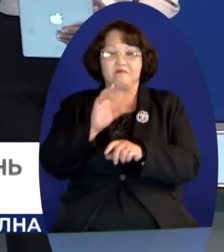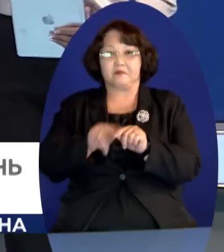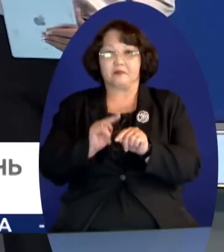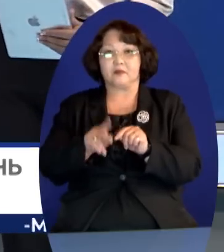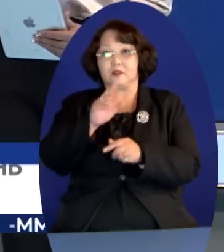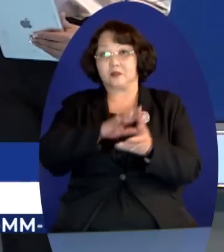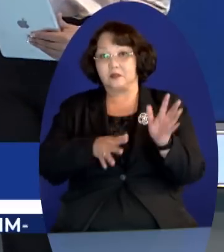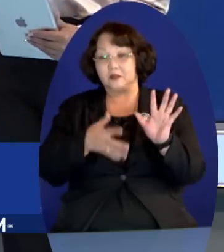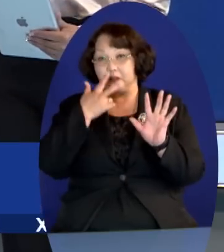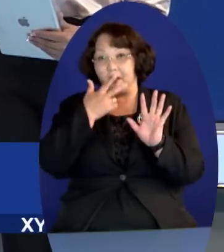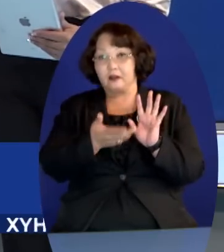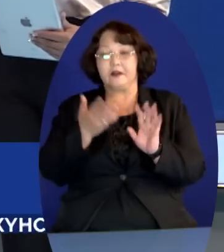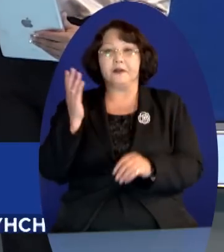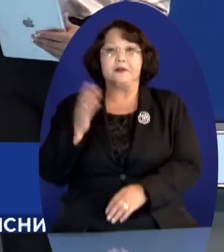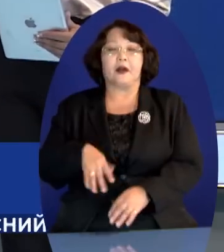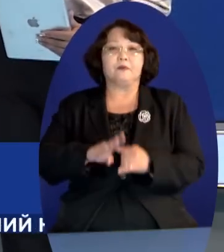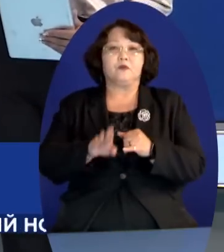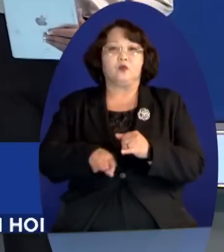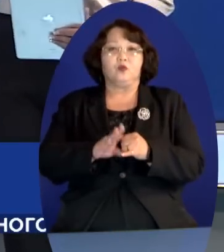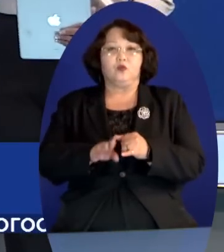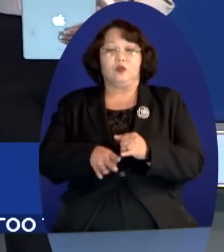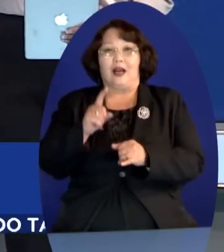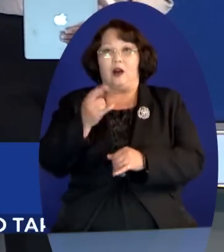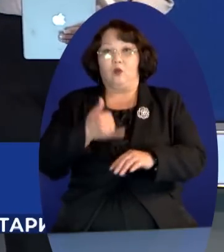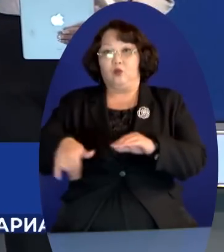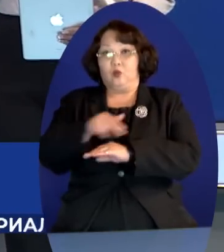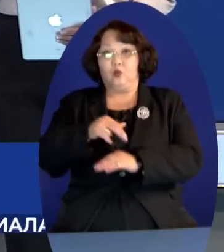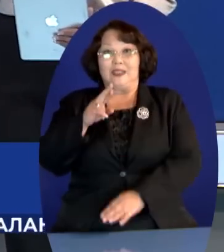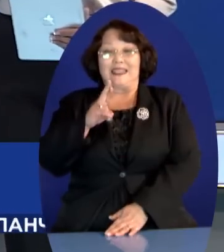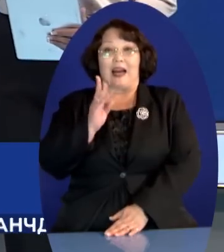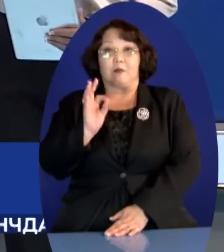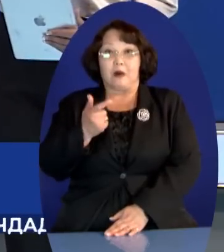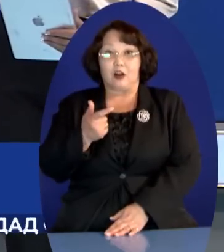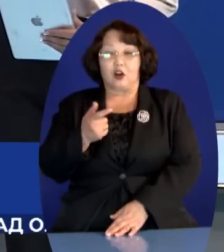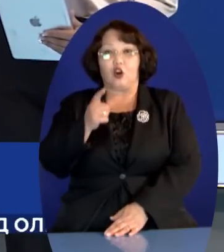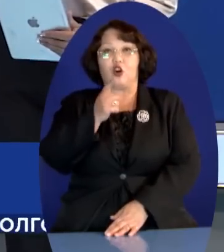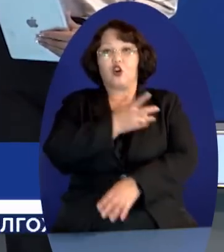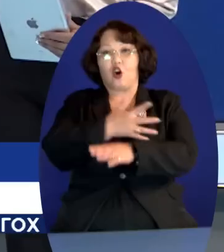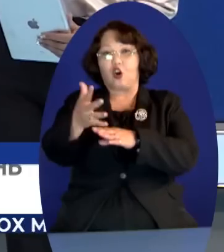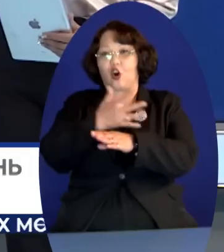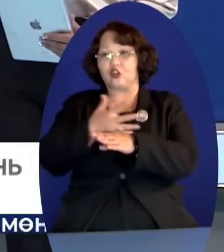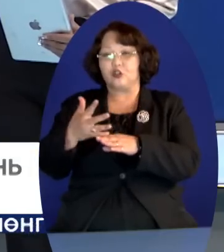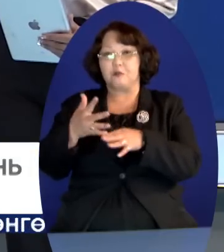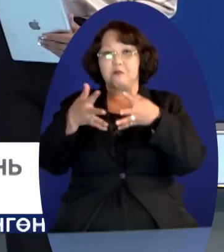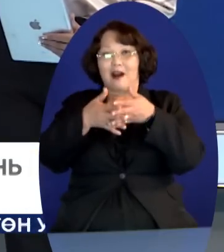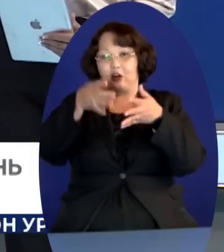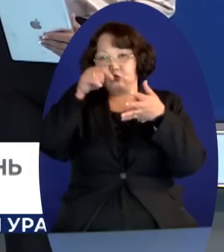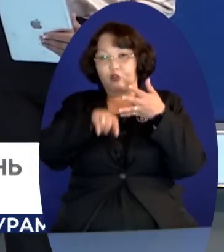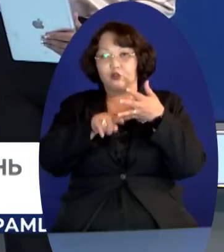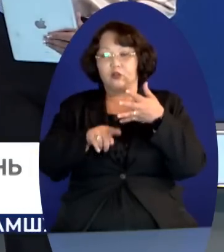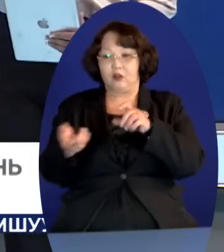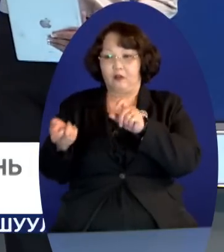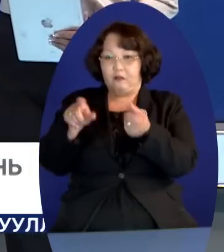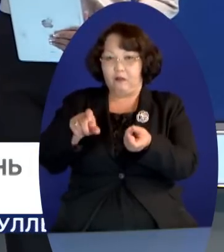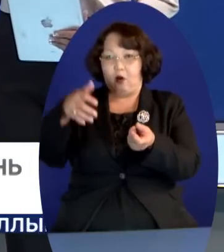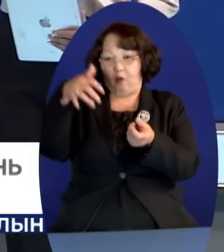графикаас та бүхэнд харуулъя. За хамгийн сүүлд бол хаавал дүүргийн яармагдах нэгэн хорооллын орон сууцны байрлалд бол зэвтэй